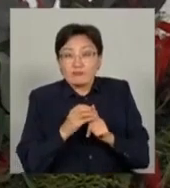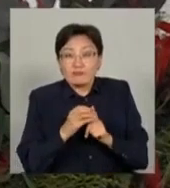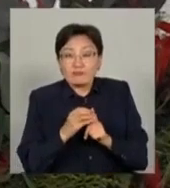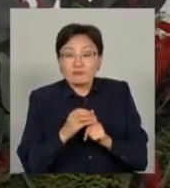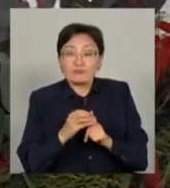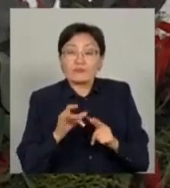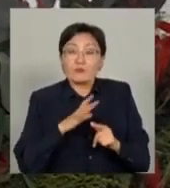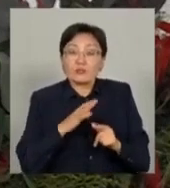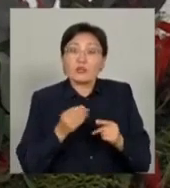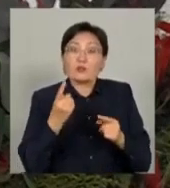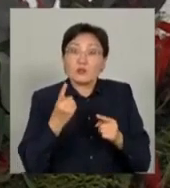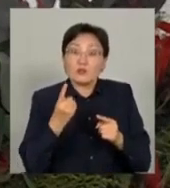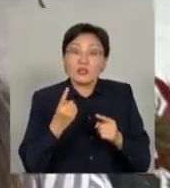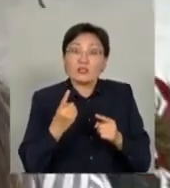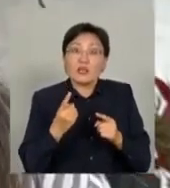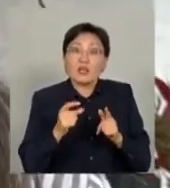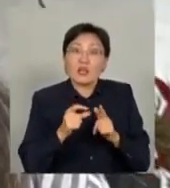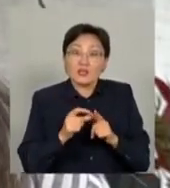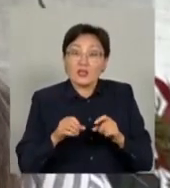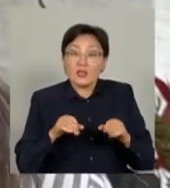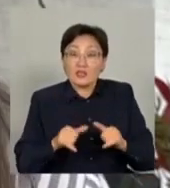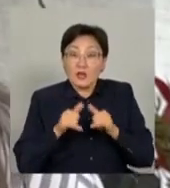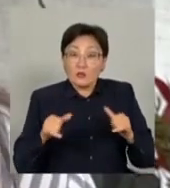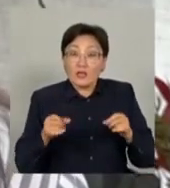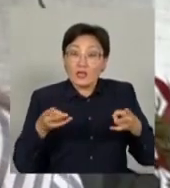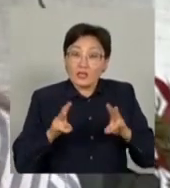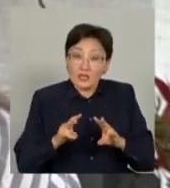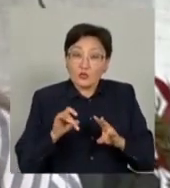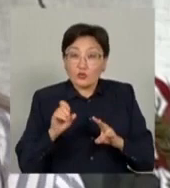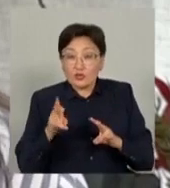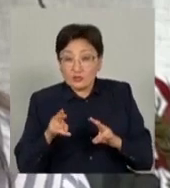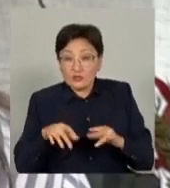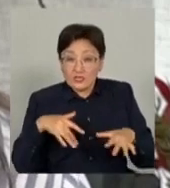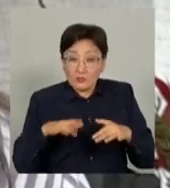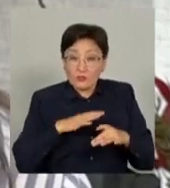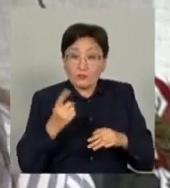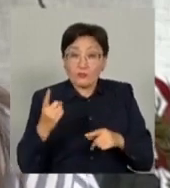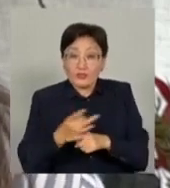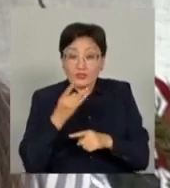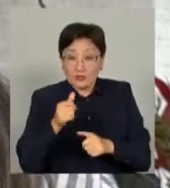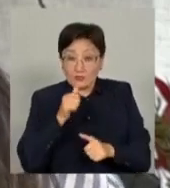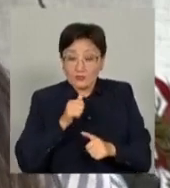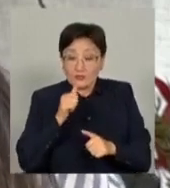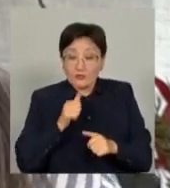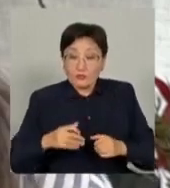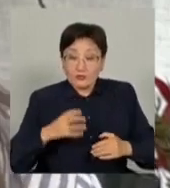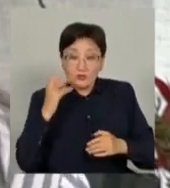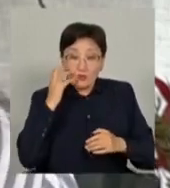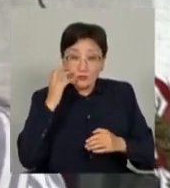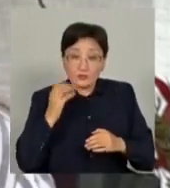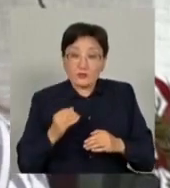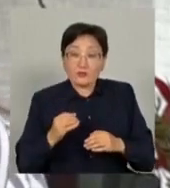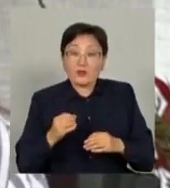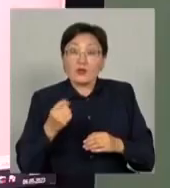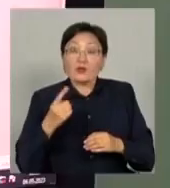дамыды, қалғандары әлсіз болды деді. Сразу бірінші попыткадан көтеріп, Акежан деген есімді олды дүниеге алып